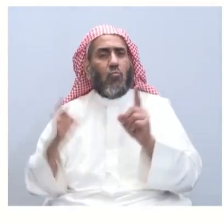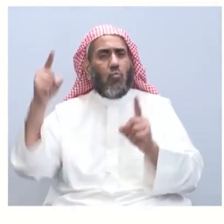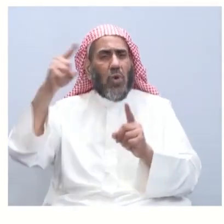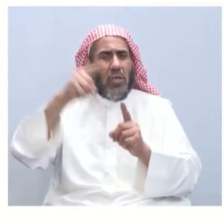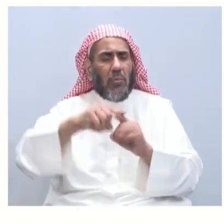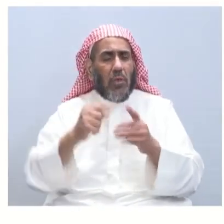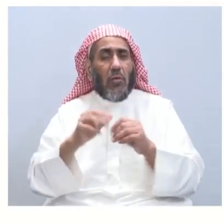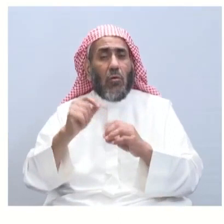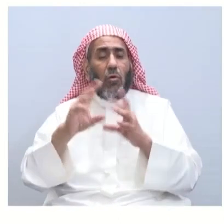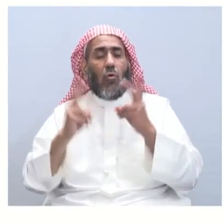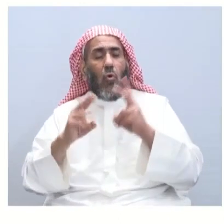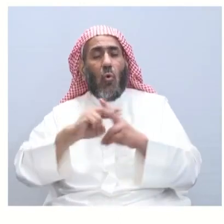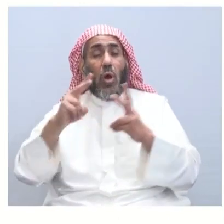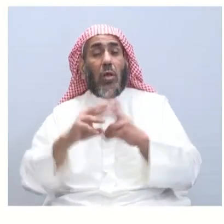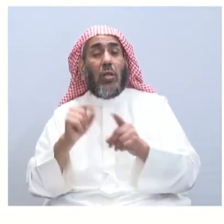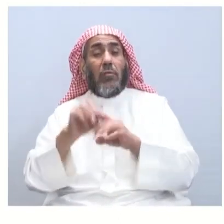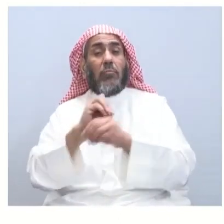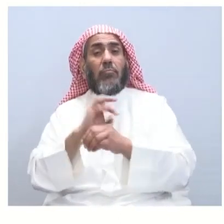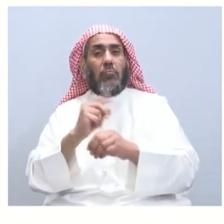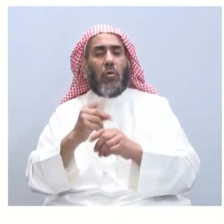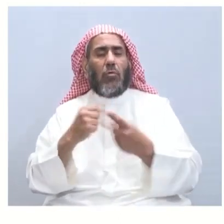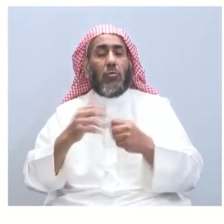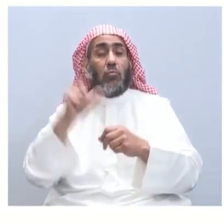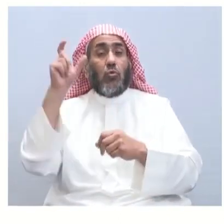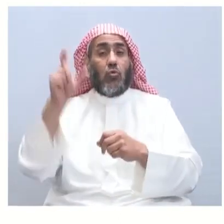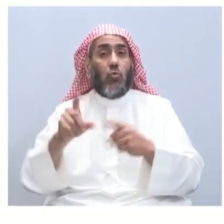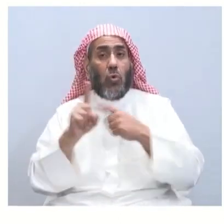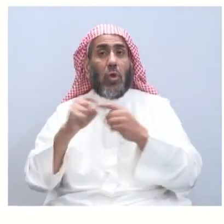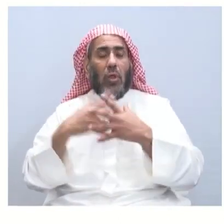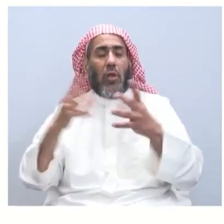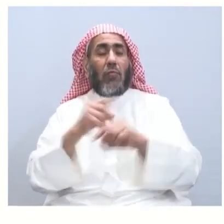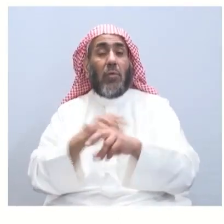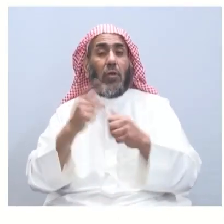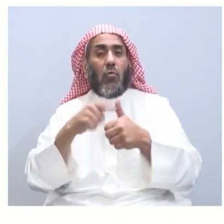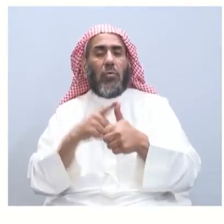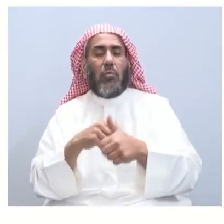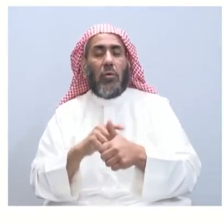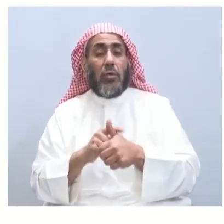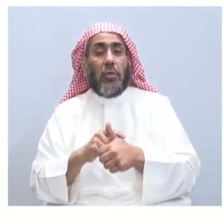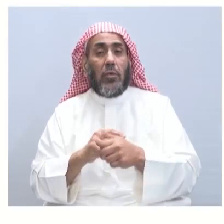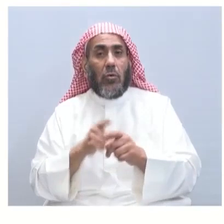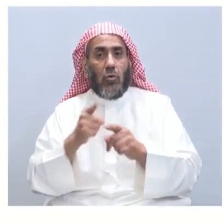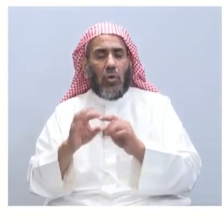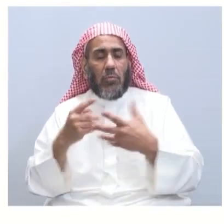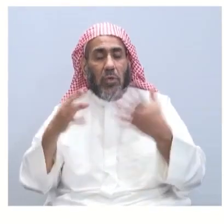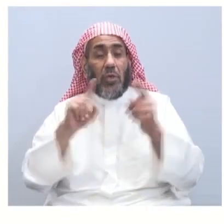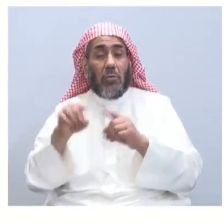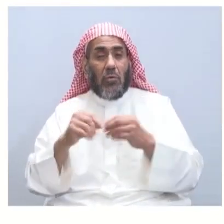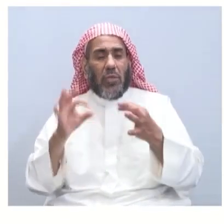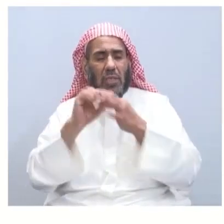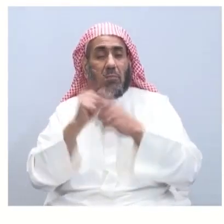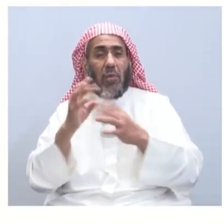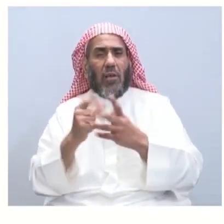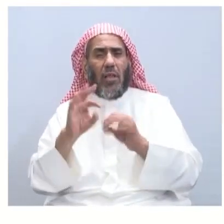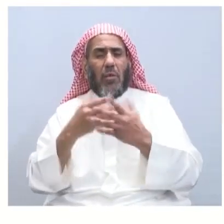اكثر كان اكثر من غرض يتحدث فيه وضا عدد من الشعراء الذين ظهروا في المرحله الاولى واشتهر بشعر المديح وقد ابتسم شعر